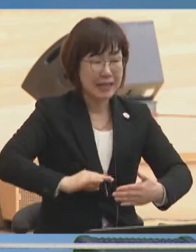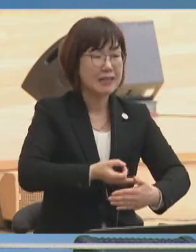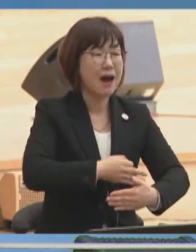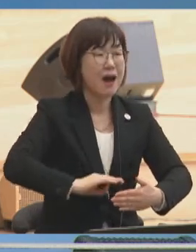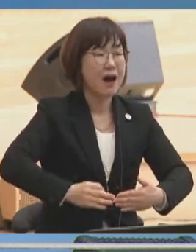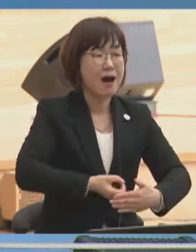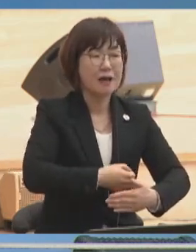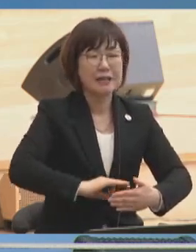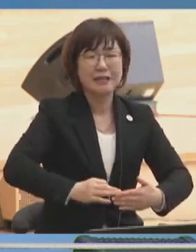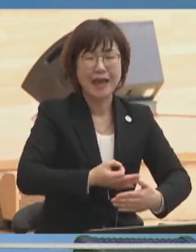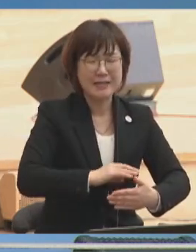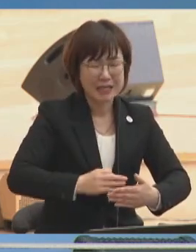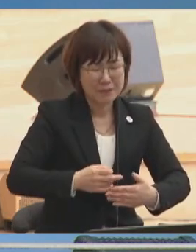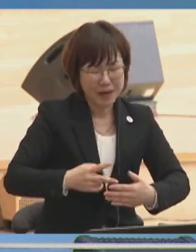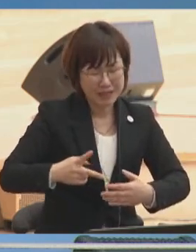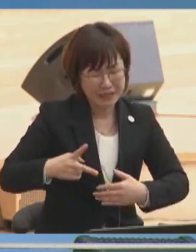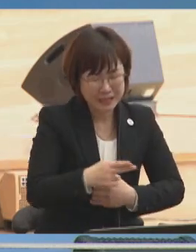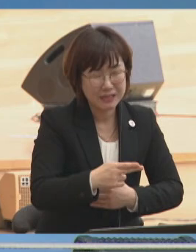불쌍이었단 말이에요.